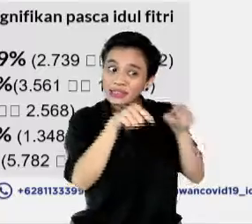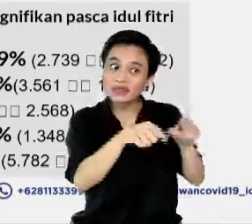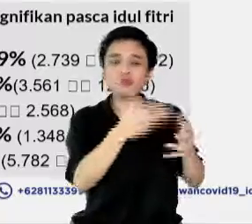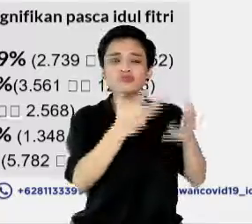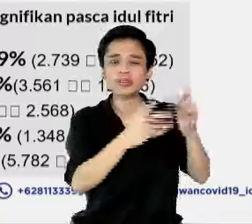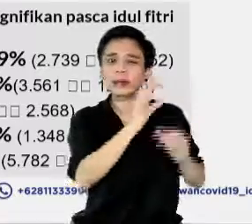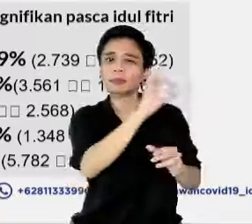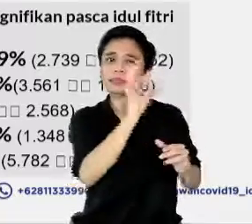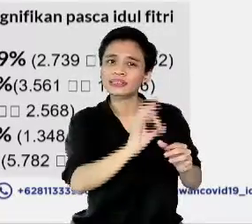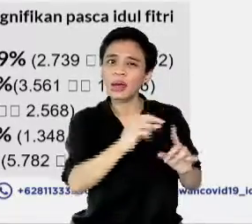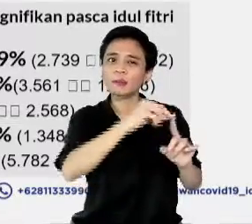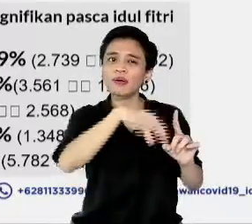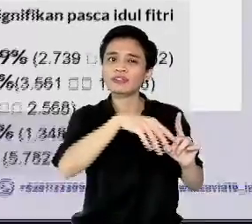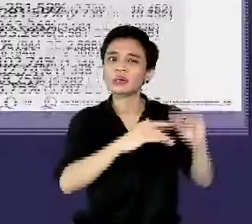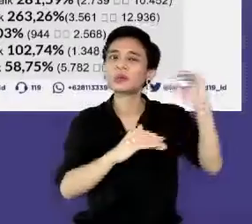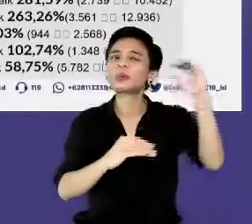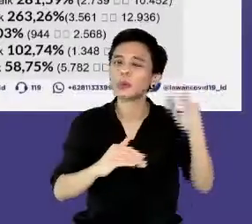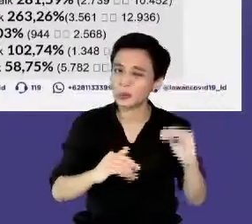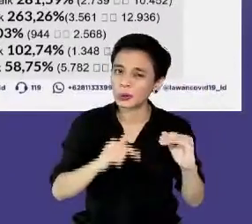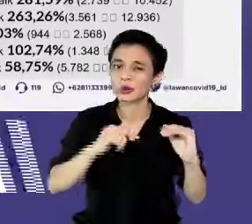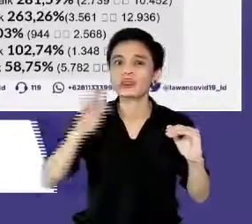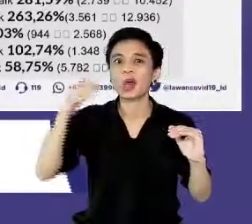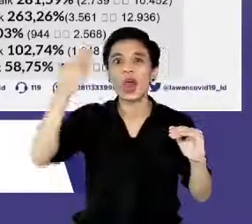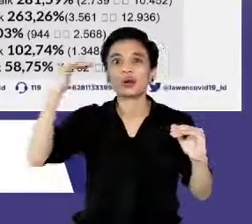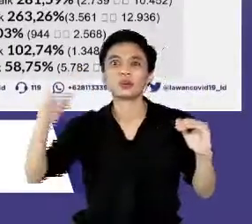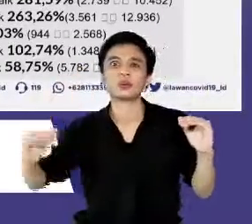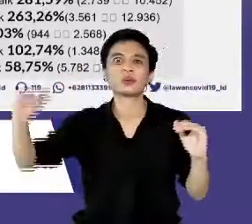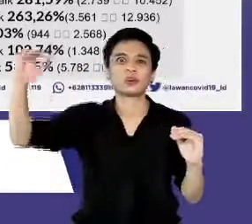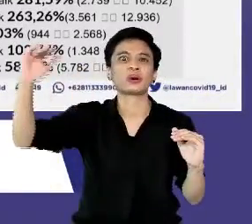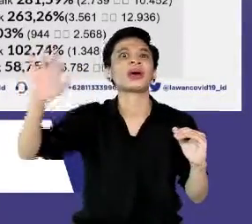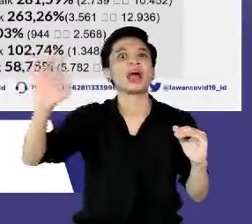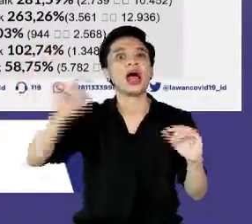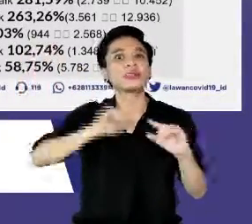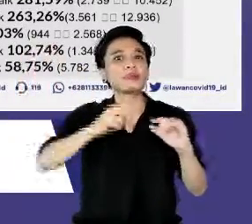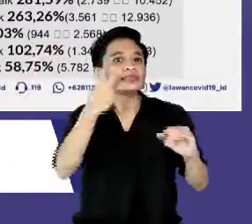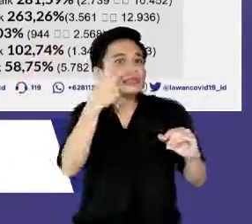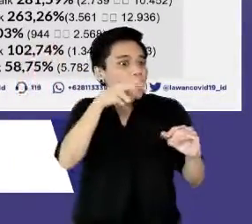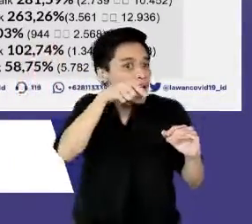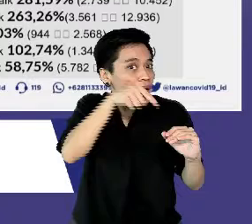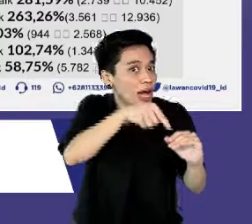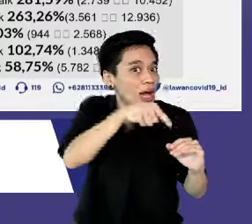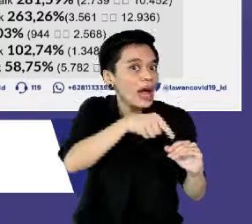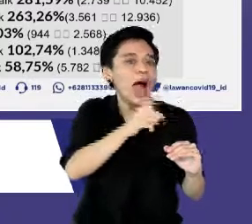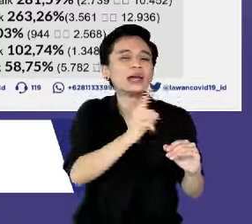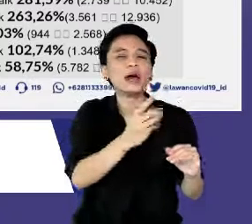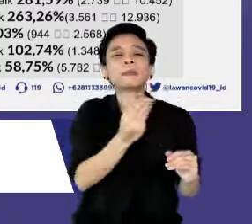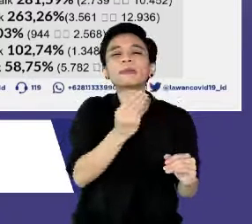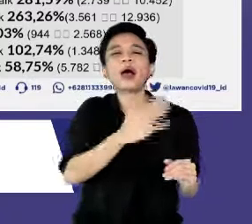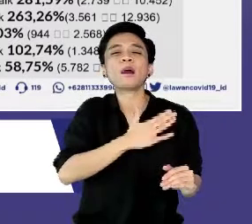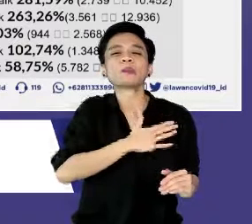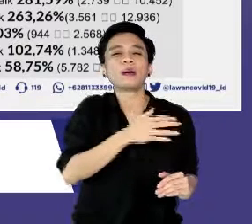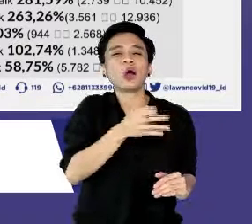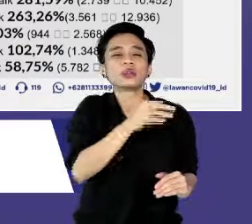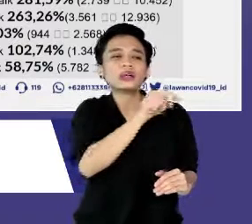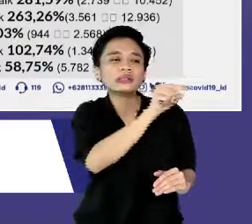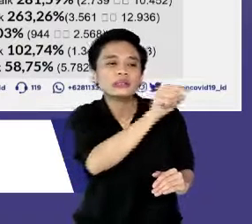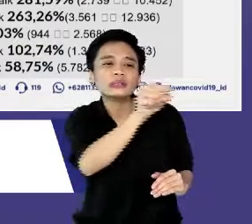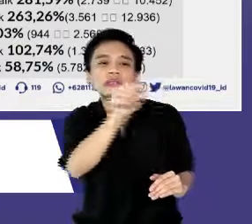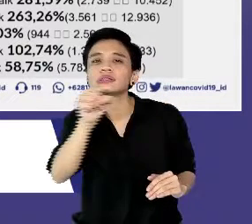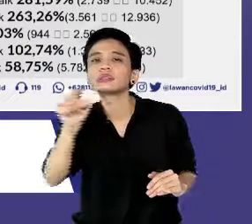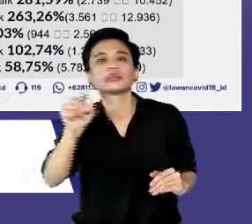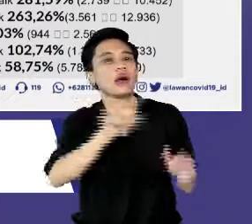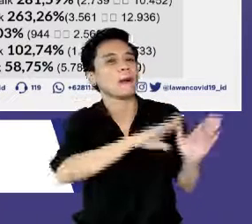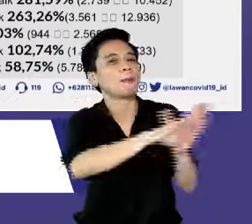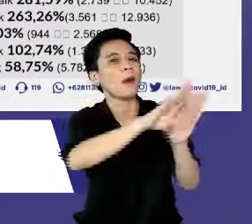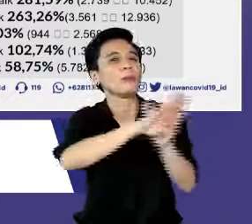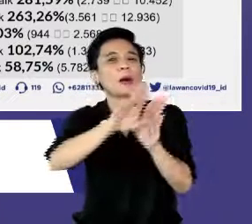tingkat provinsi tidak mengalami kenaikan sebesar tahun lalu namun pada beberapa kota tertentu terjadi kenaikan kasus yang